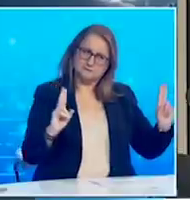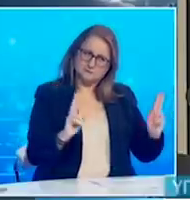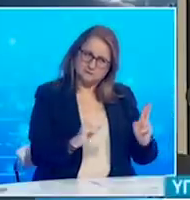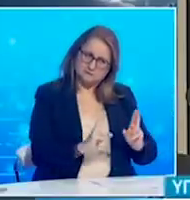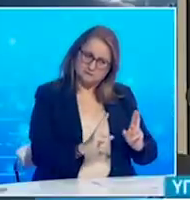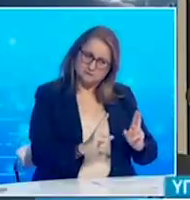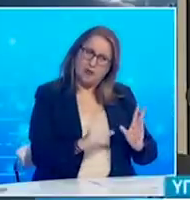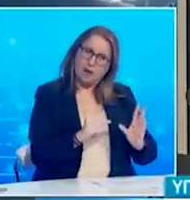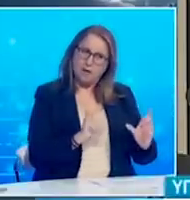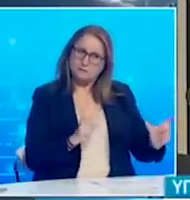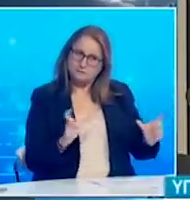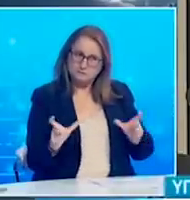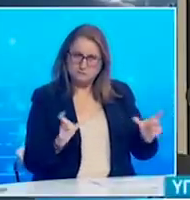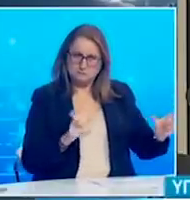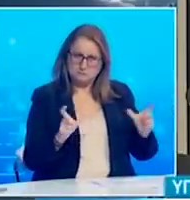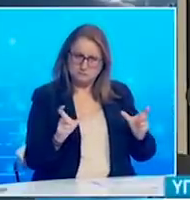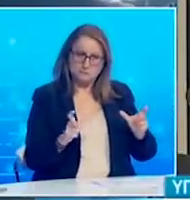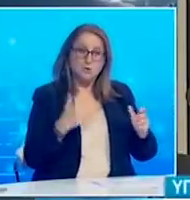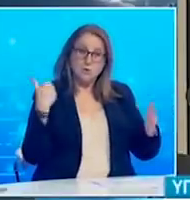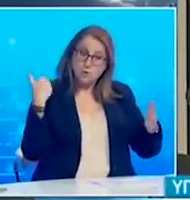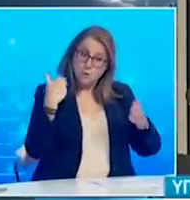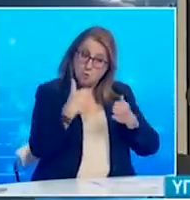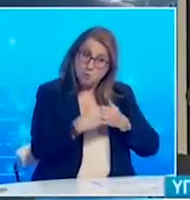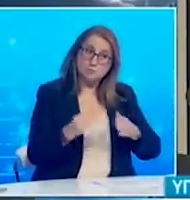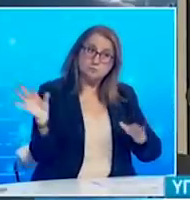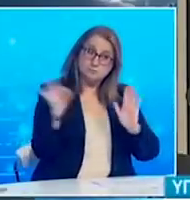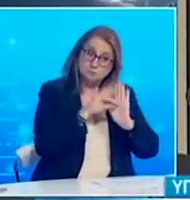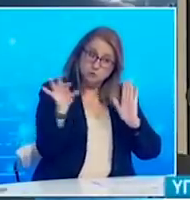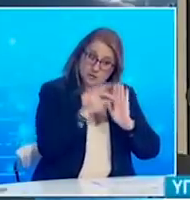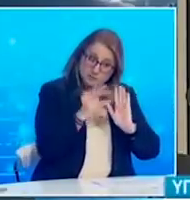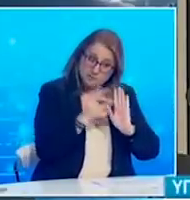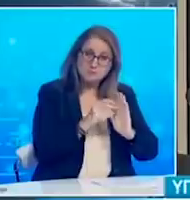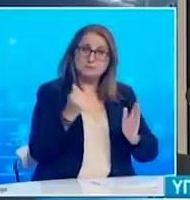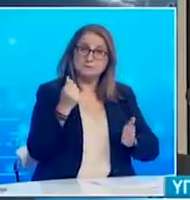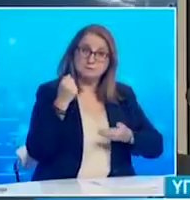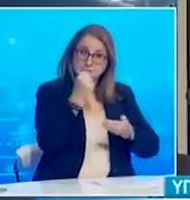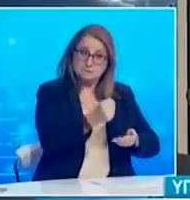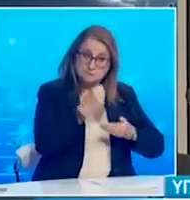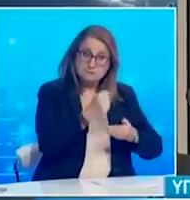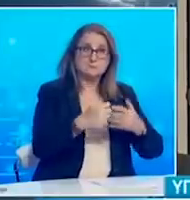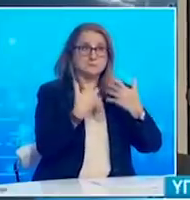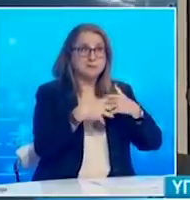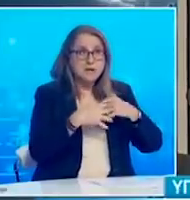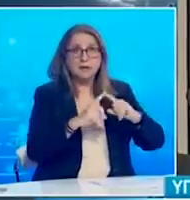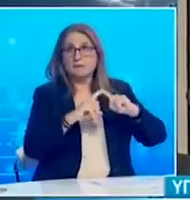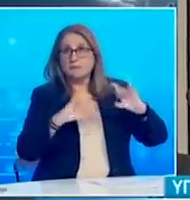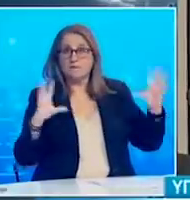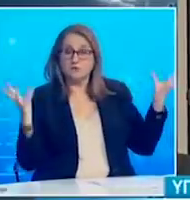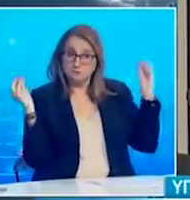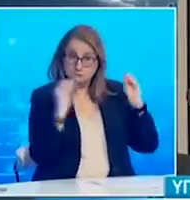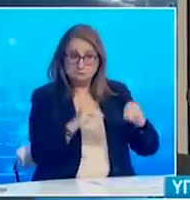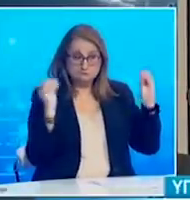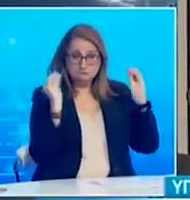σε υλικούς πόρους, όσο και σε ανθρώπινους πόρους. Και επιτρέψτε μου να σας πω το εξής.